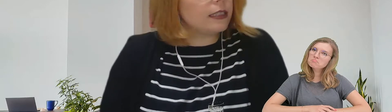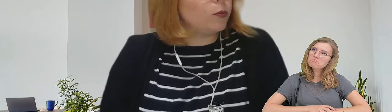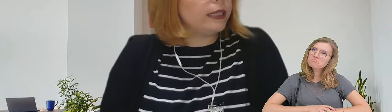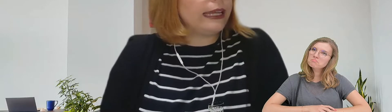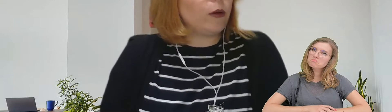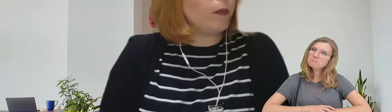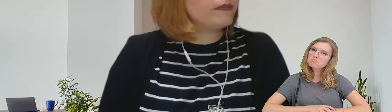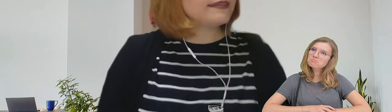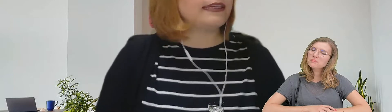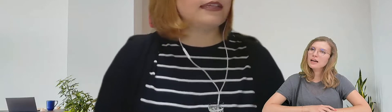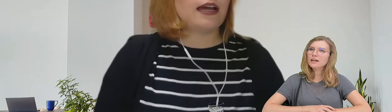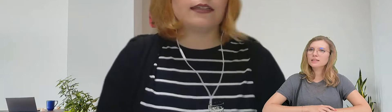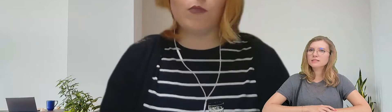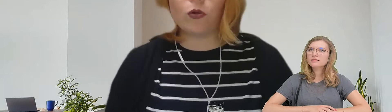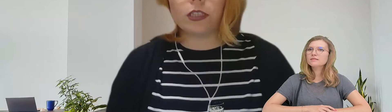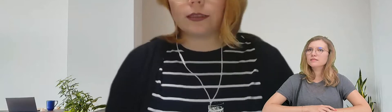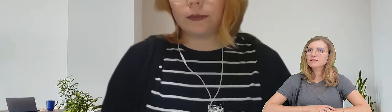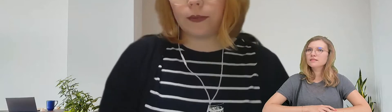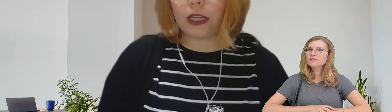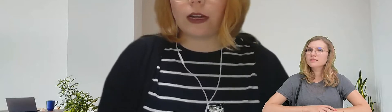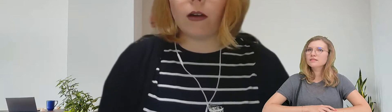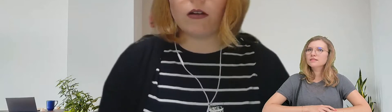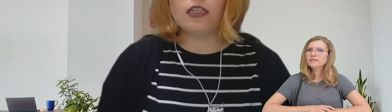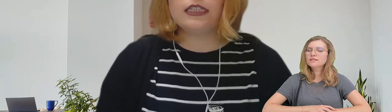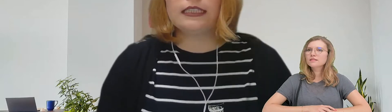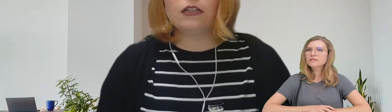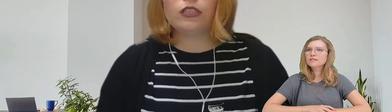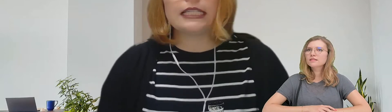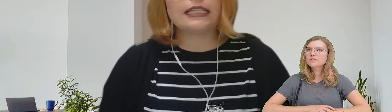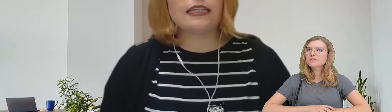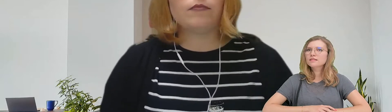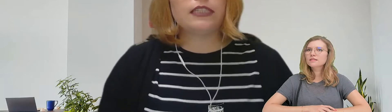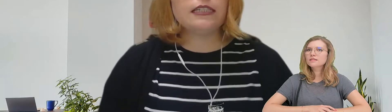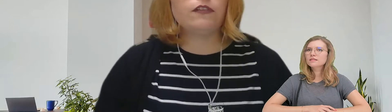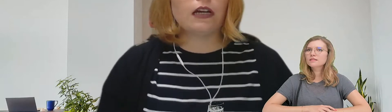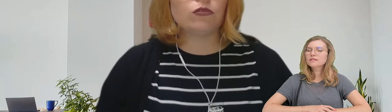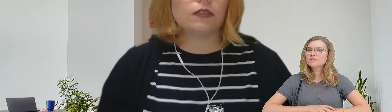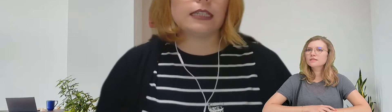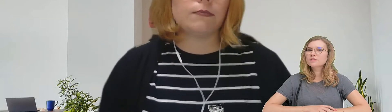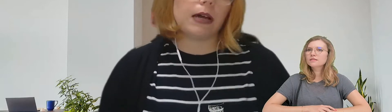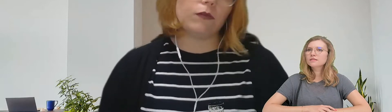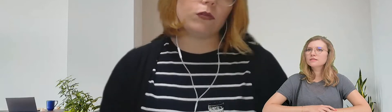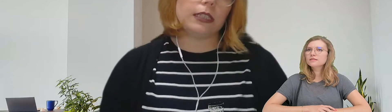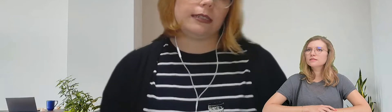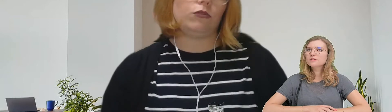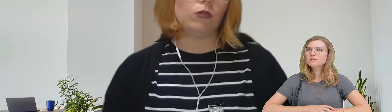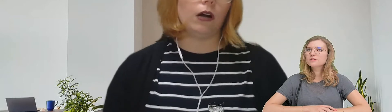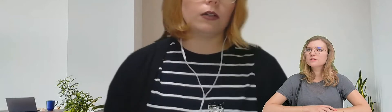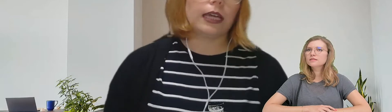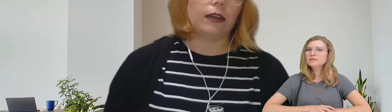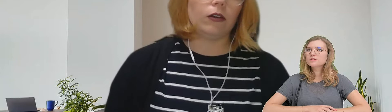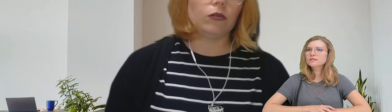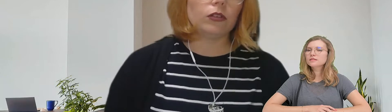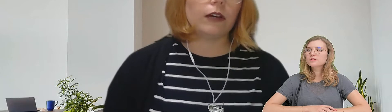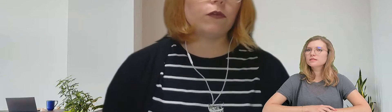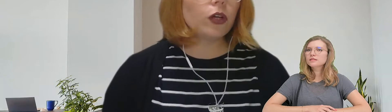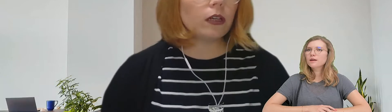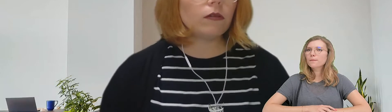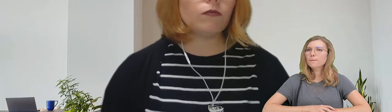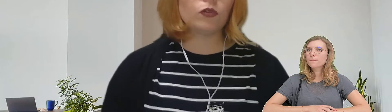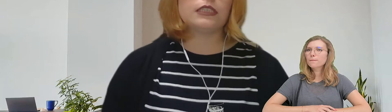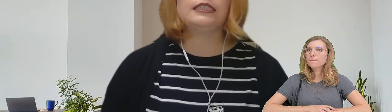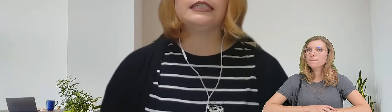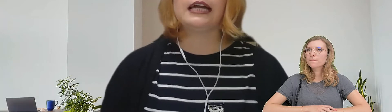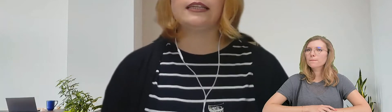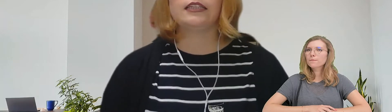jetzt quasi Jubiläum, 10 Jahre Emojis. Genau. Und das sind eben die wir aus unserer Smartphone-Tastatur auch kennen. Und